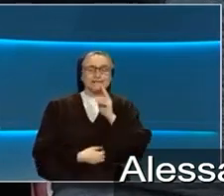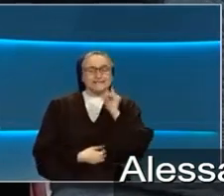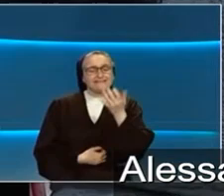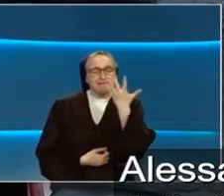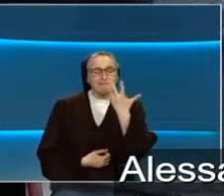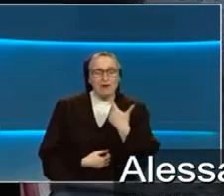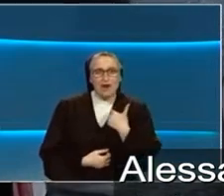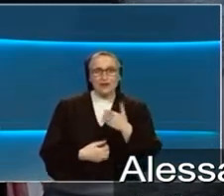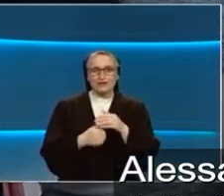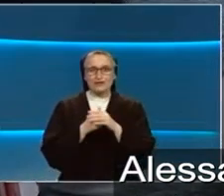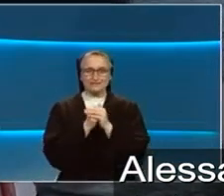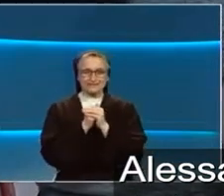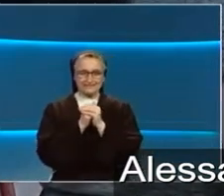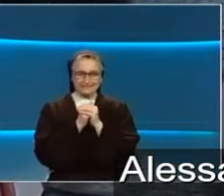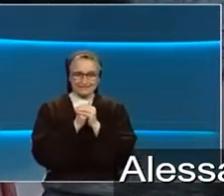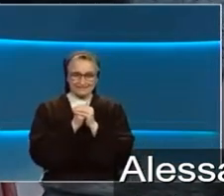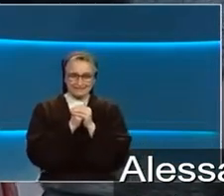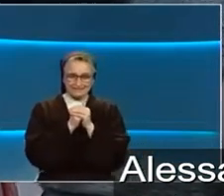Sì, lo voglio.